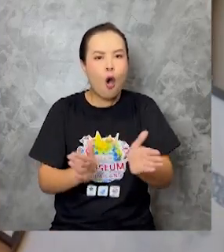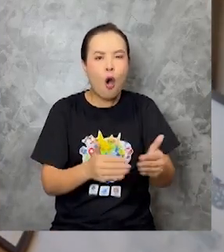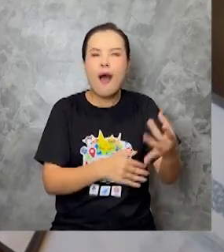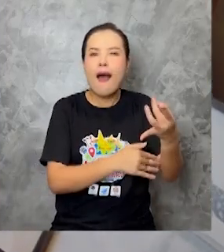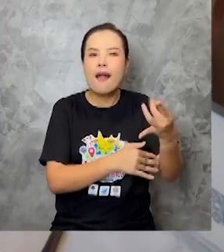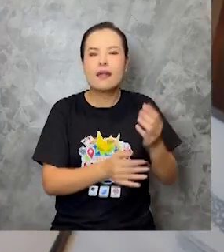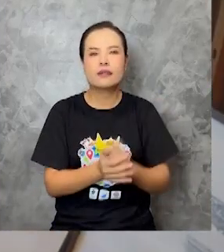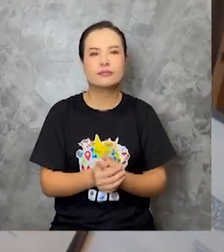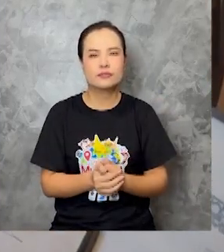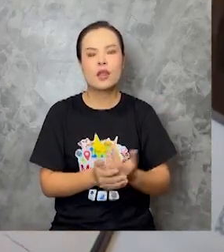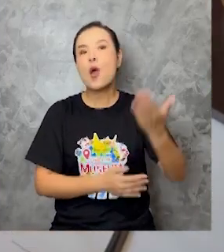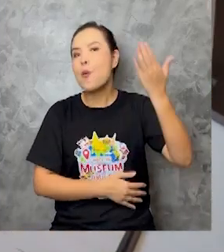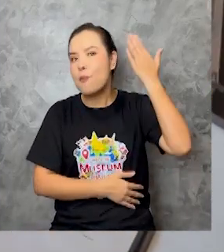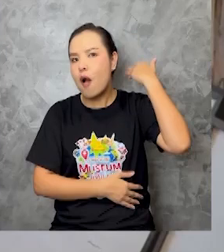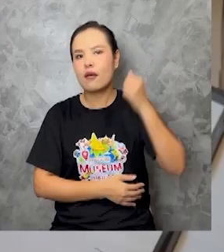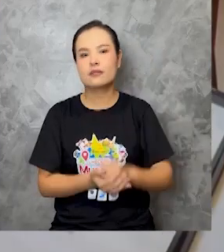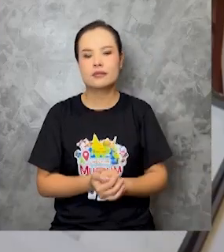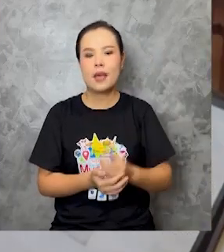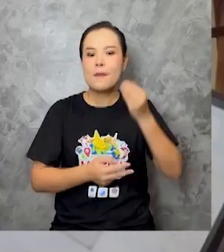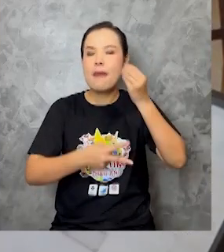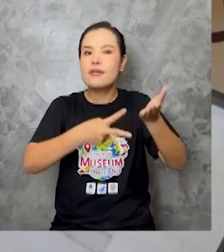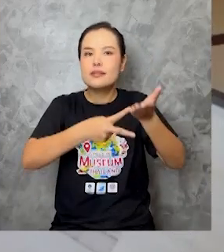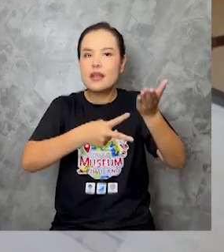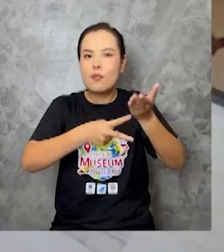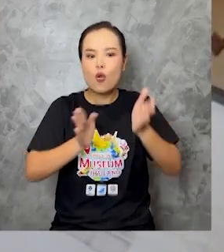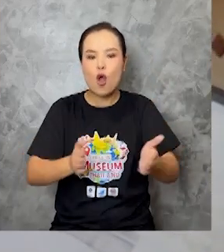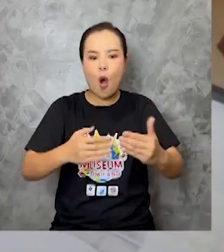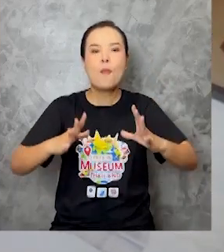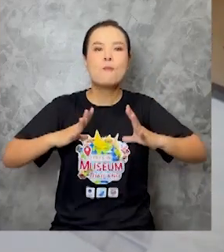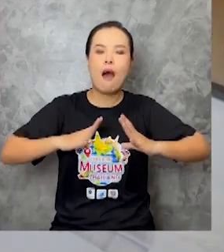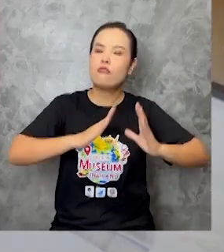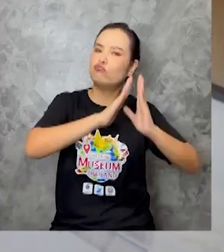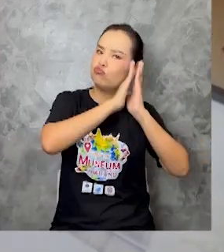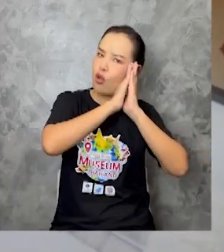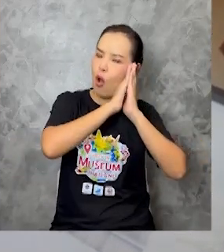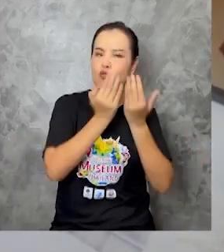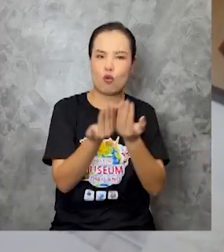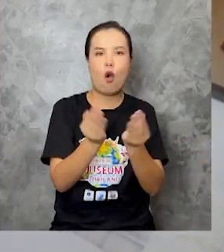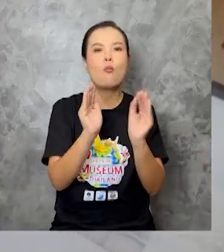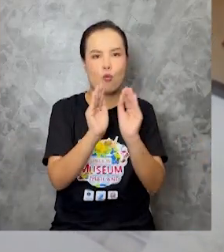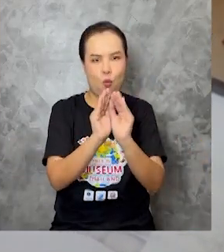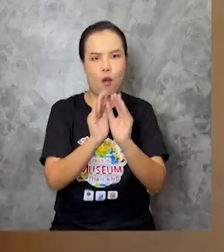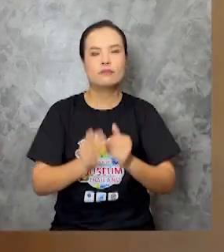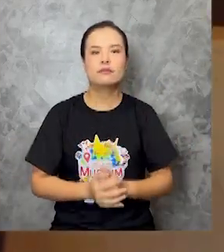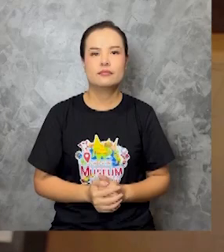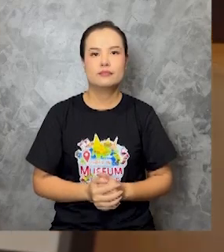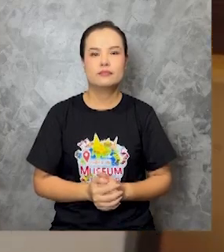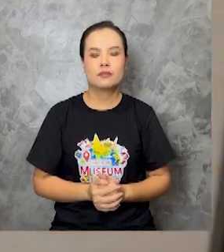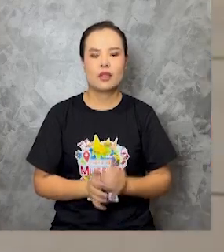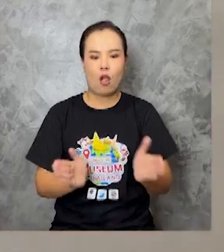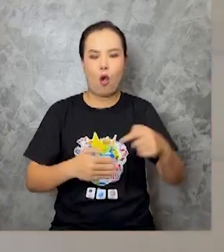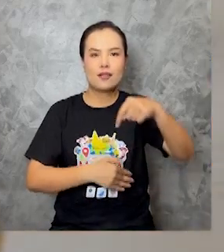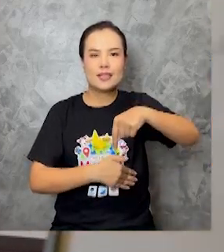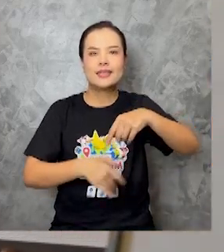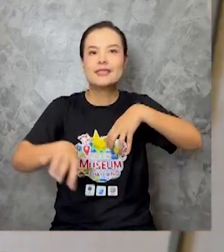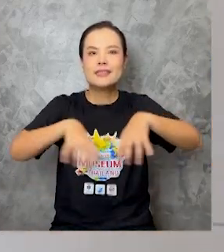าง คือในอดีตชั้นบนก็จะเป็นน่าจะเป็นห้องพักของครอบครัวค่ะเป็นห้องนอนห้องนี้เนี่ยจะ